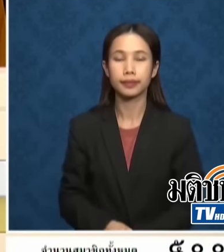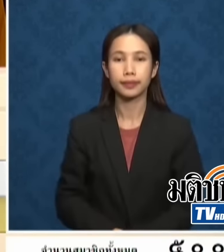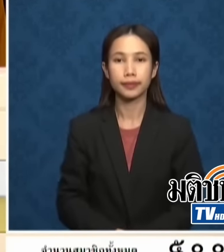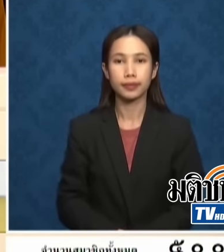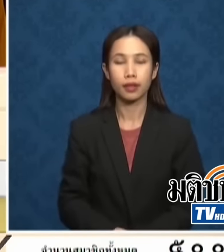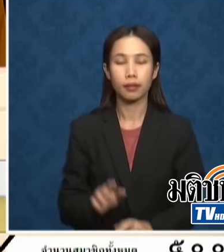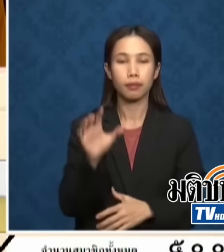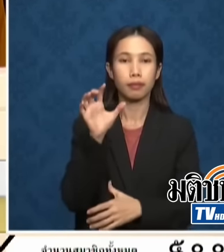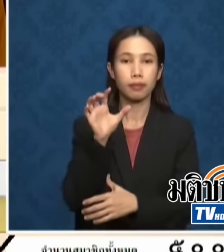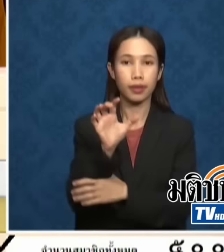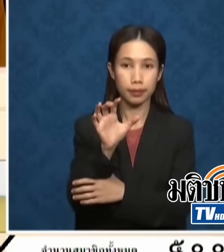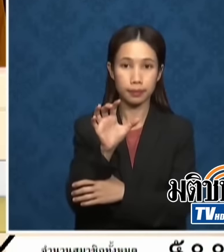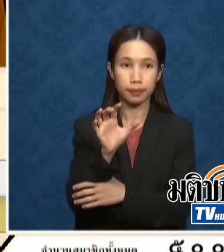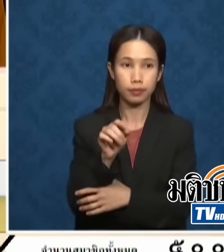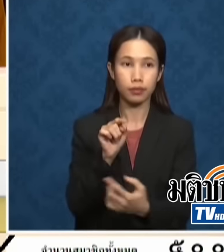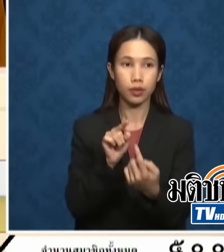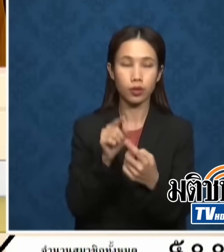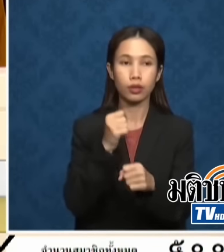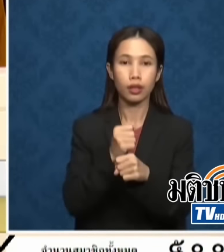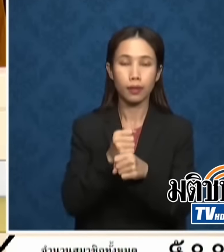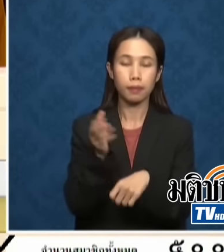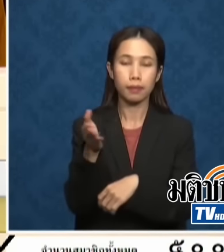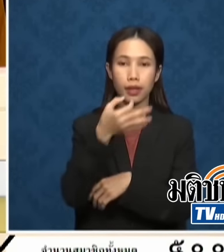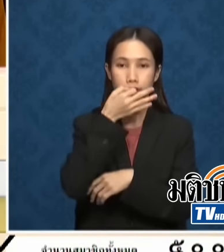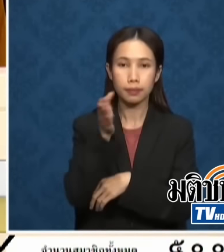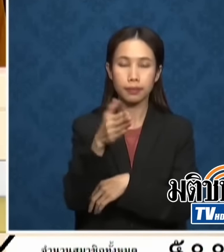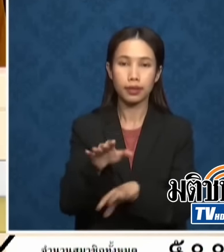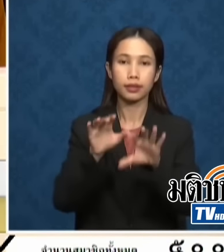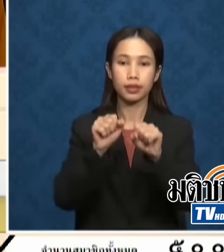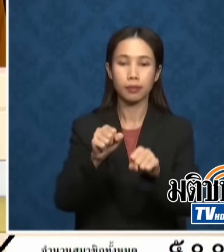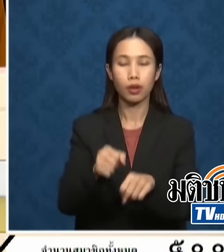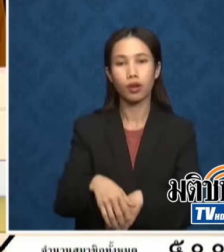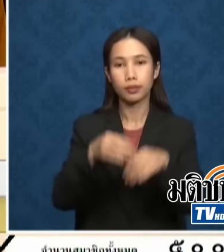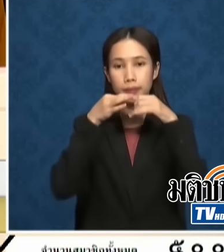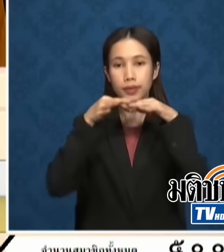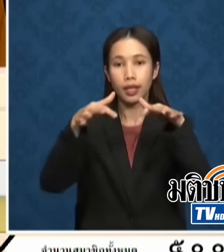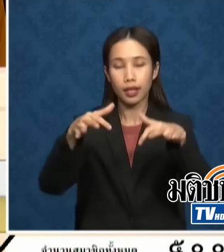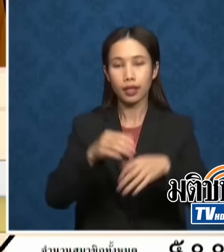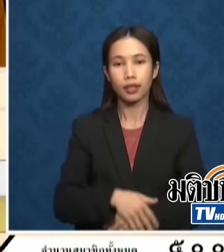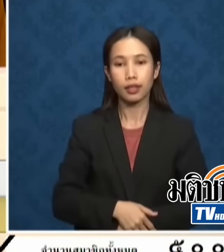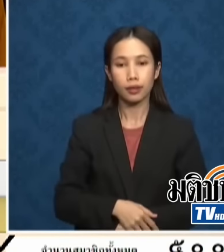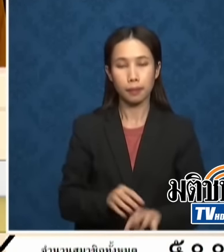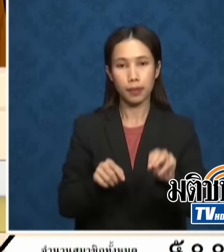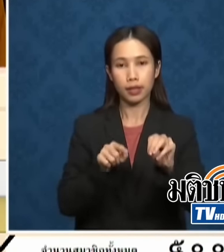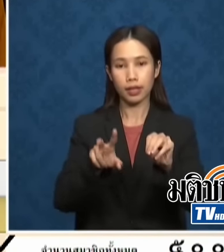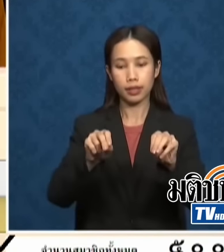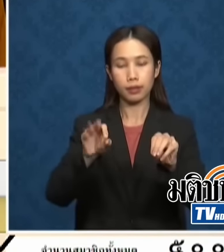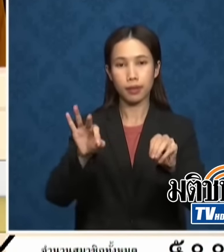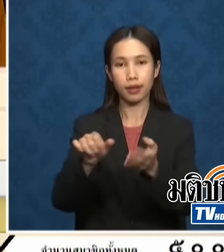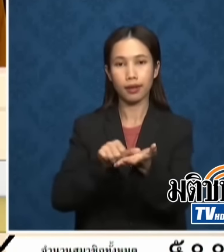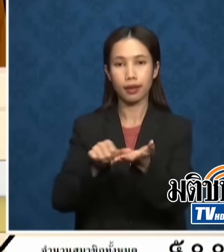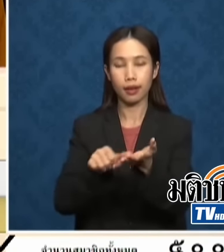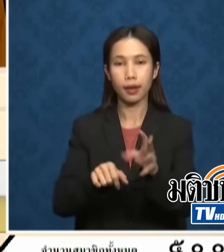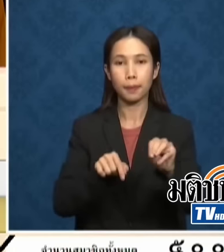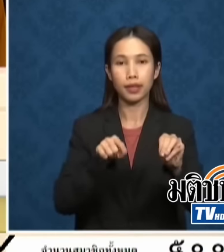งบังคับใช้กับการอนุญาตทำการประมงในเขตทะเลหลวงได้ร่างมาตรา38เพื่อแก้ไขเพิ่มเติมมาต